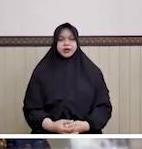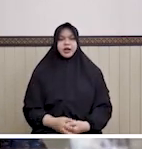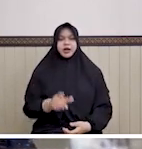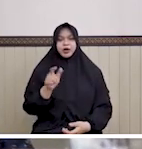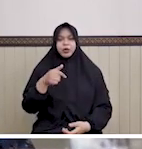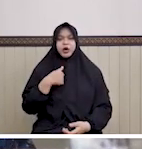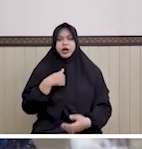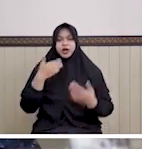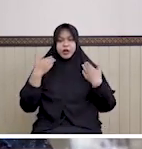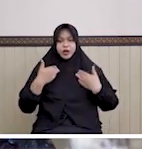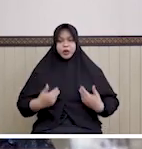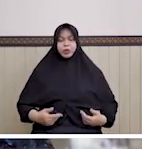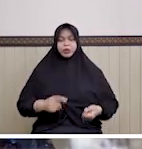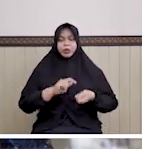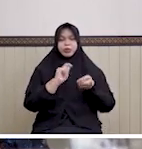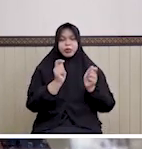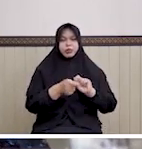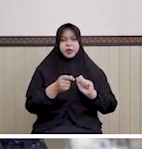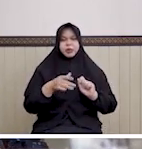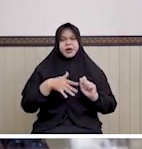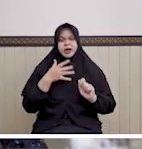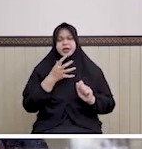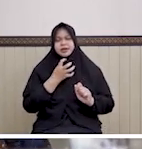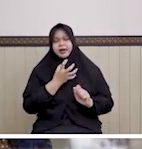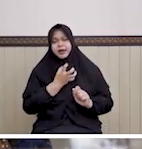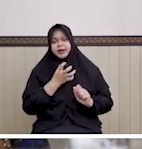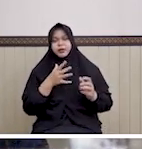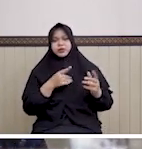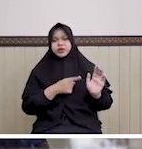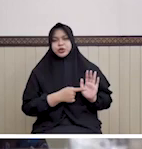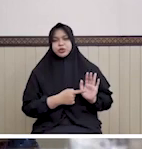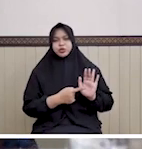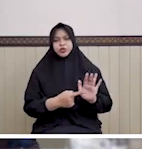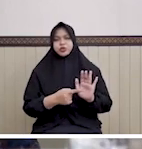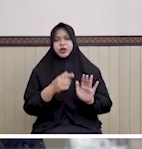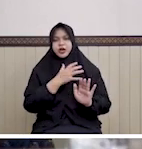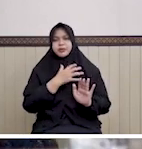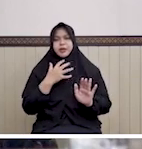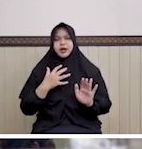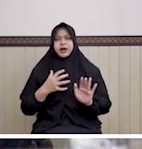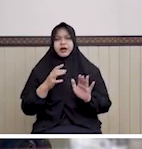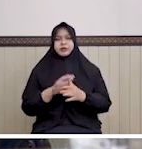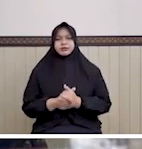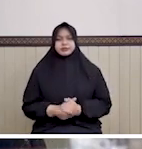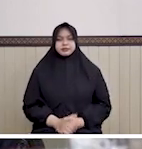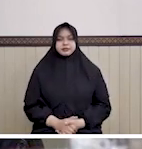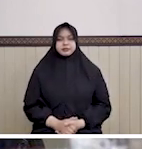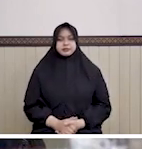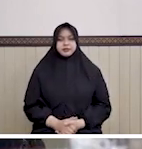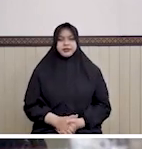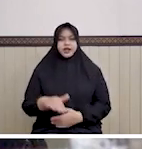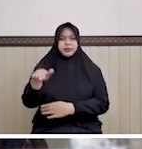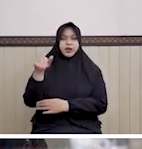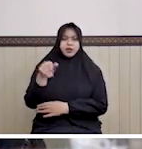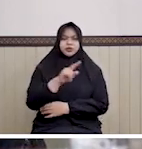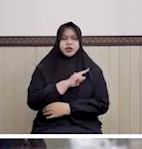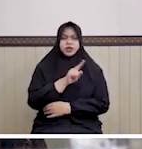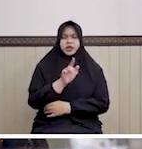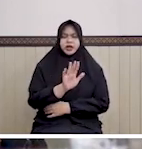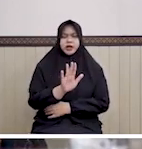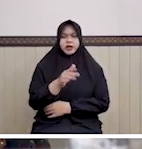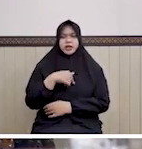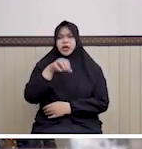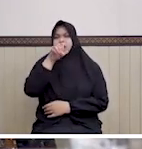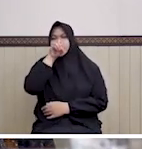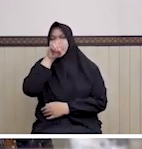di dalam tubuhnya dan merasa sakit hanya ditunjukkan dan dipegang-pegang pelaku sendiri bilang dia tidak